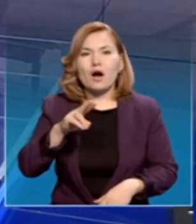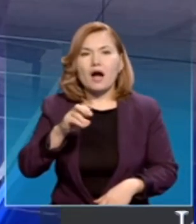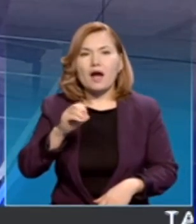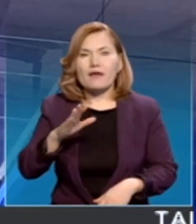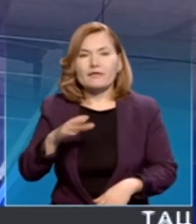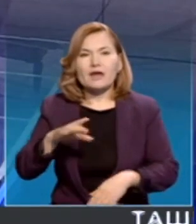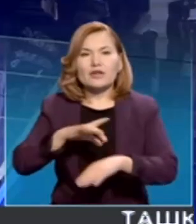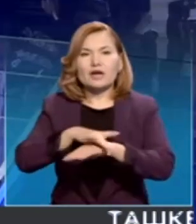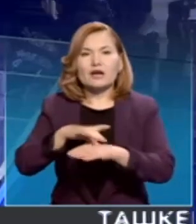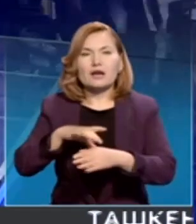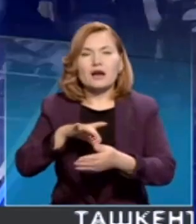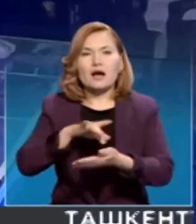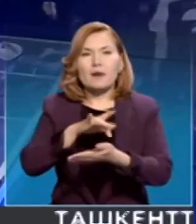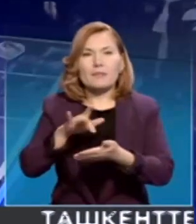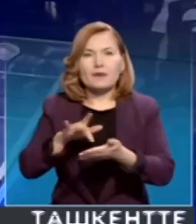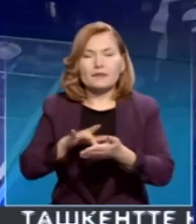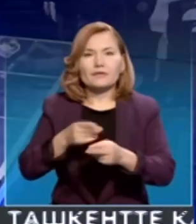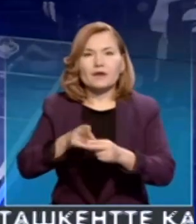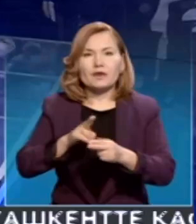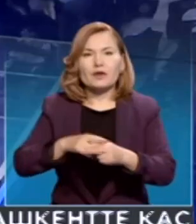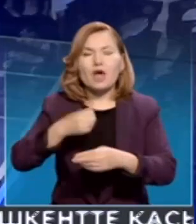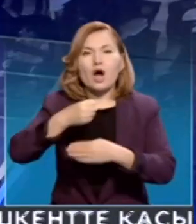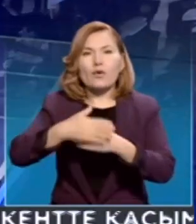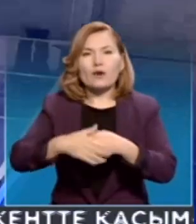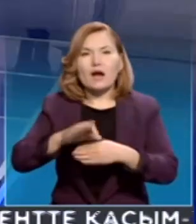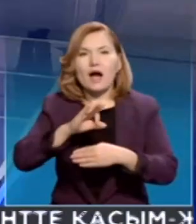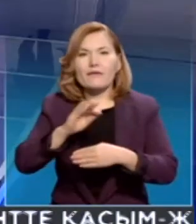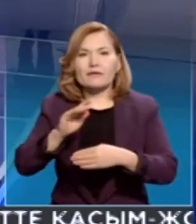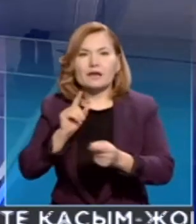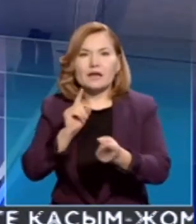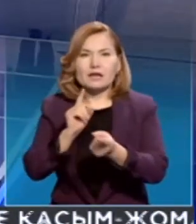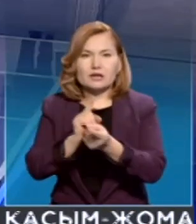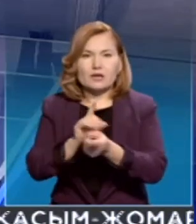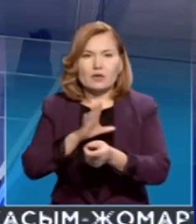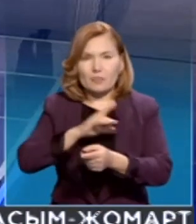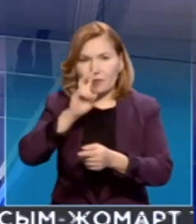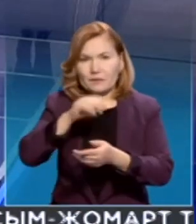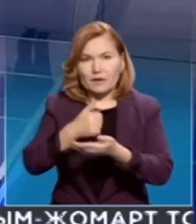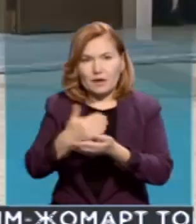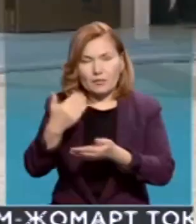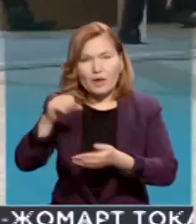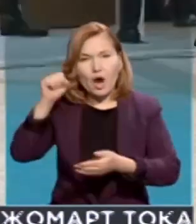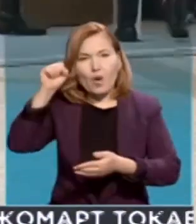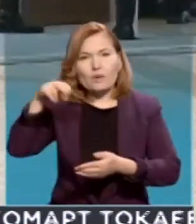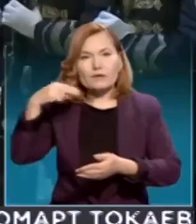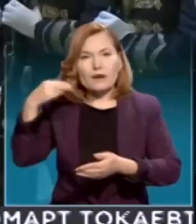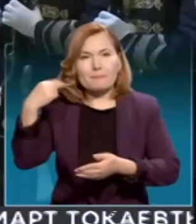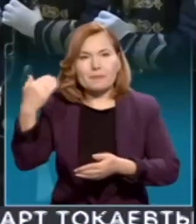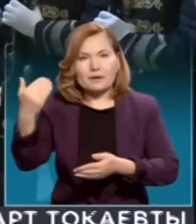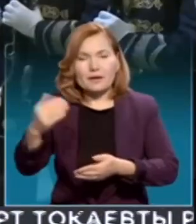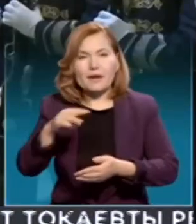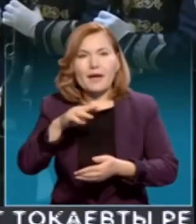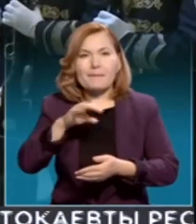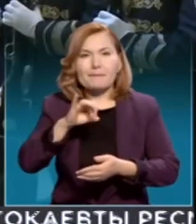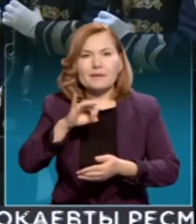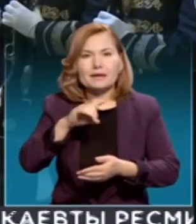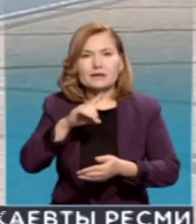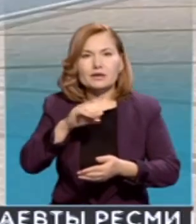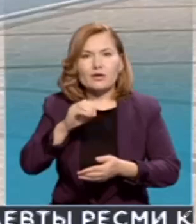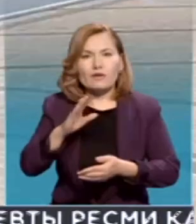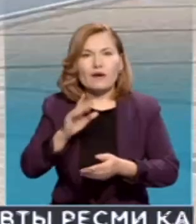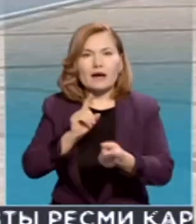Тоқаев Ташкенттегі халықаралық конгресс орталығында ресми кездесу өткізді. Мемлекет басшысын Өзбекстан президенті Шавкат Мирзиёев қарсы